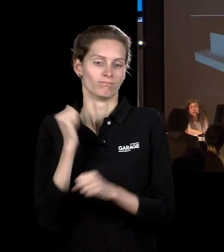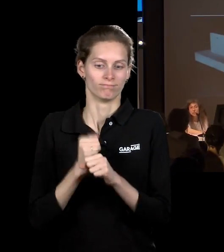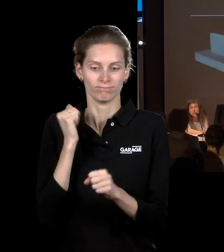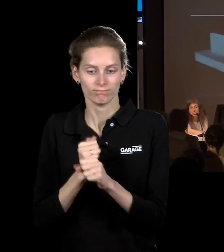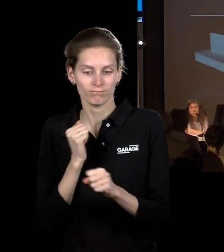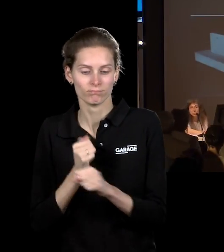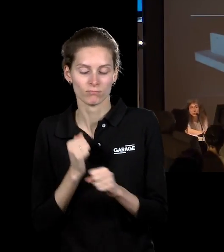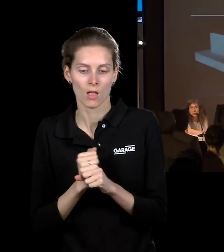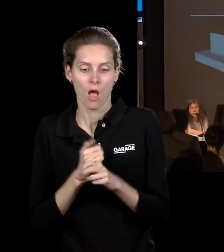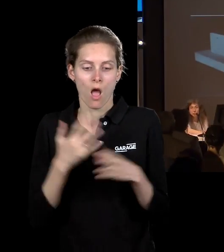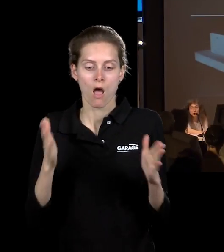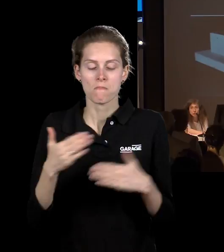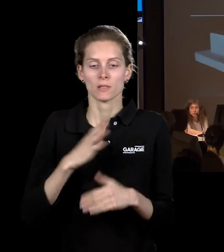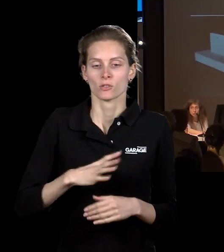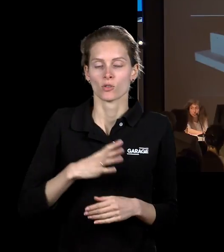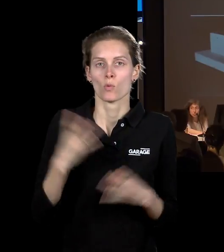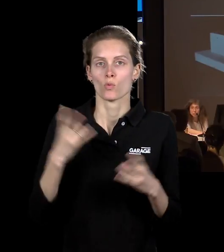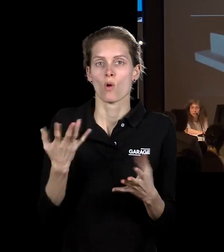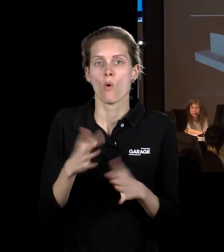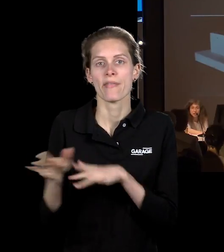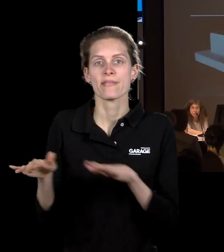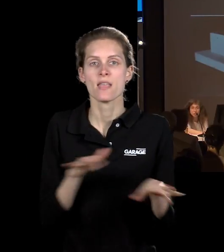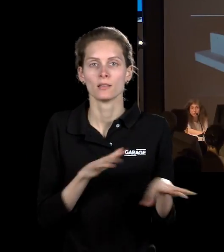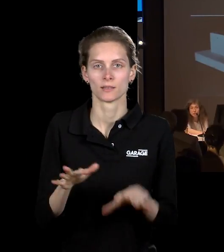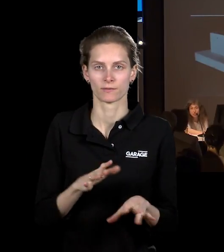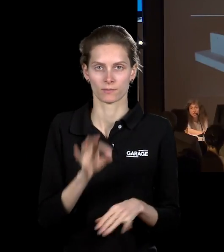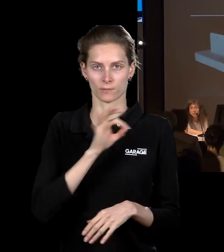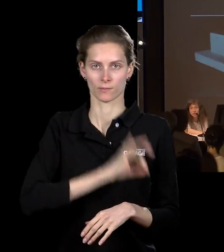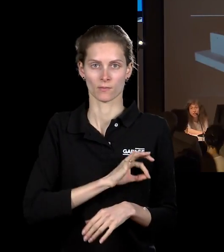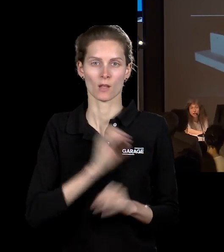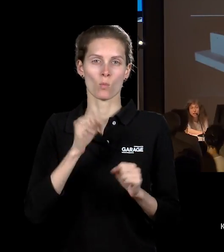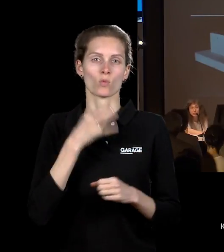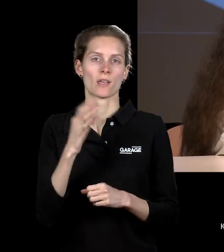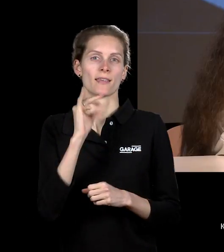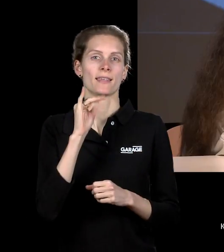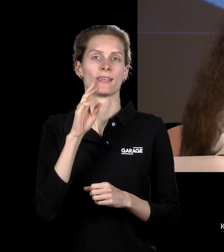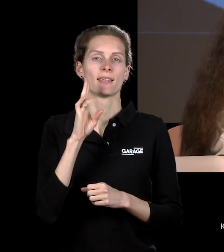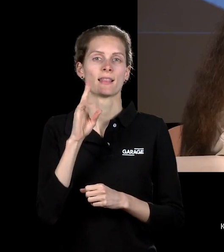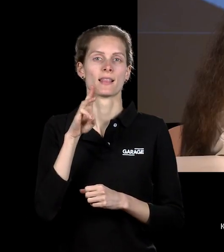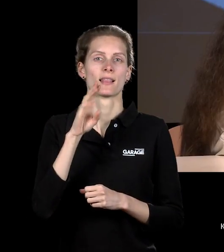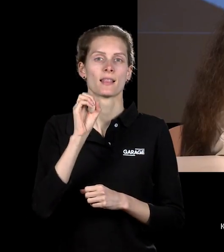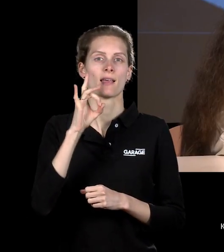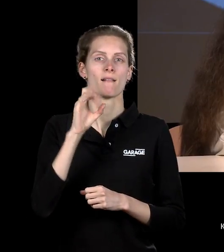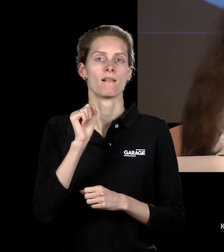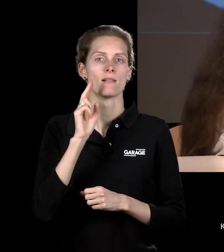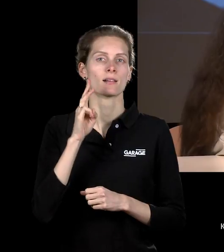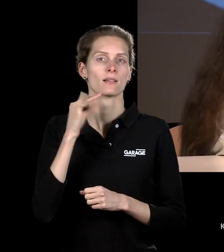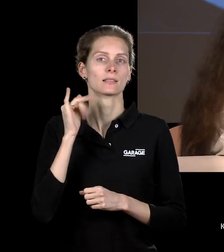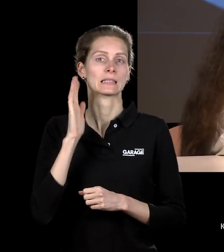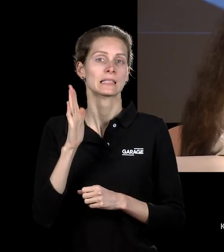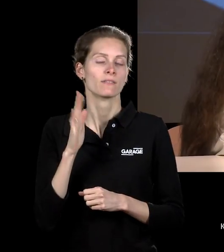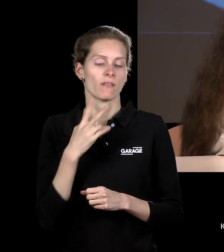некое действие с ними. Это предметы, которые, как мы бы сказали потом, интерактивные. Идеально простая